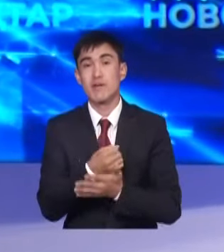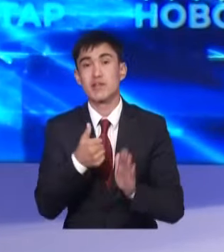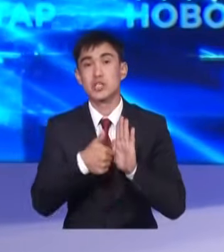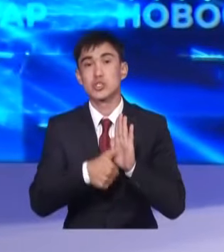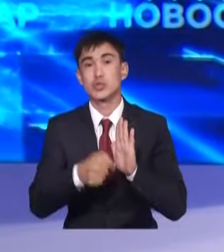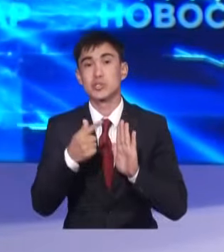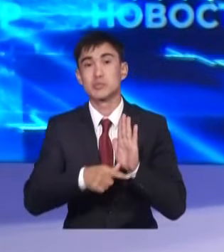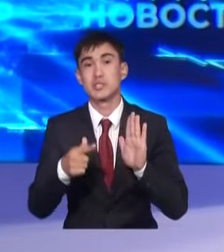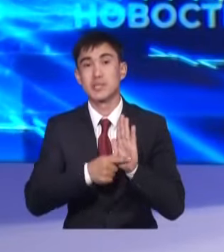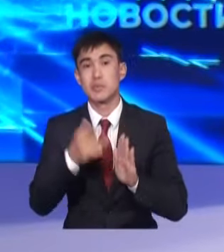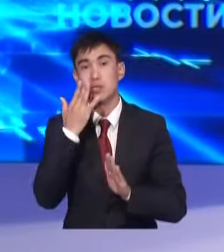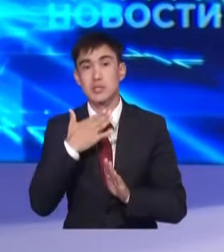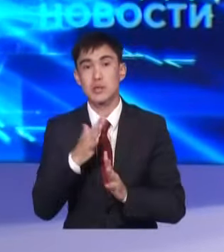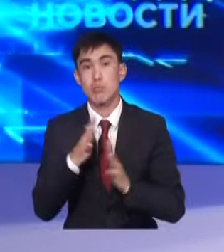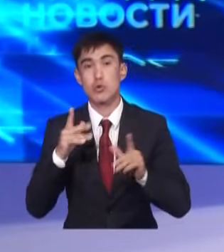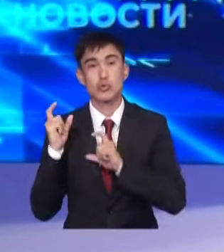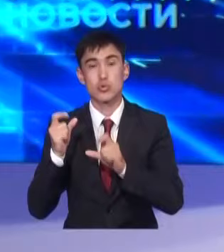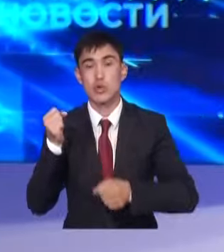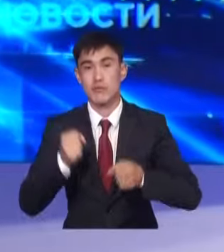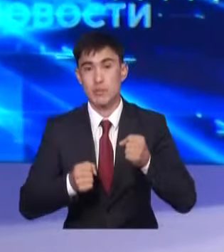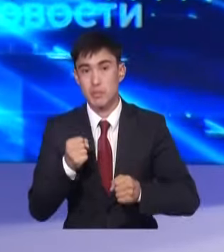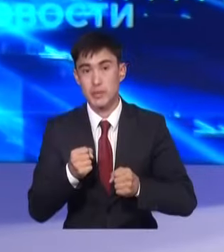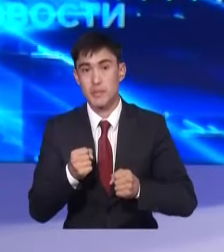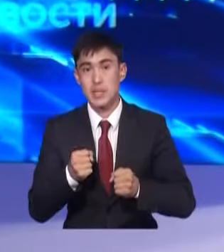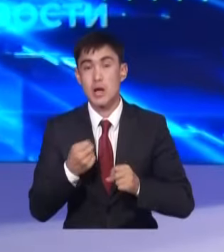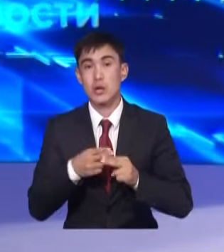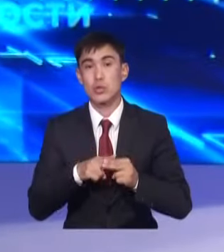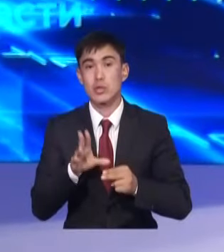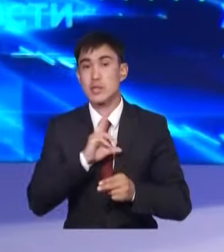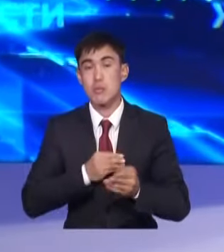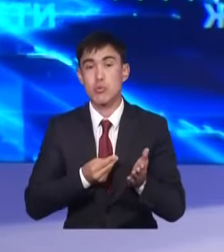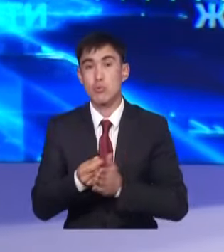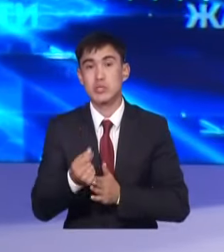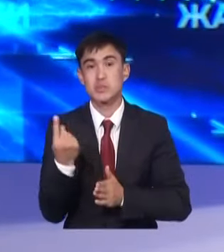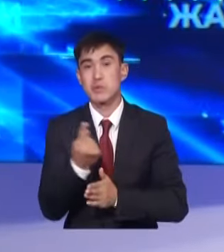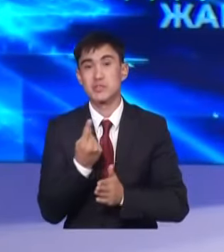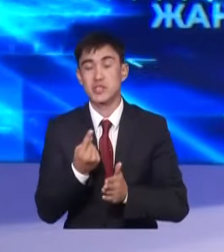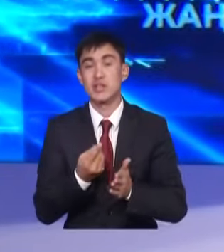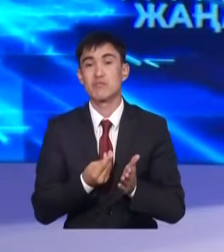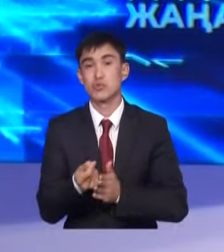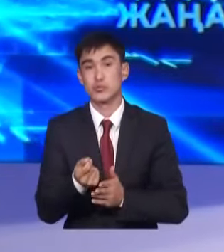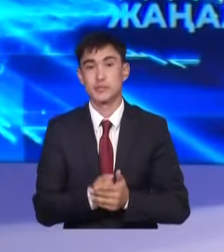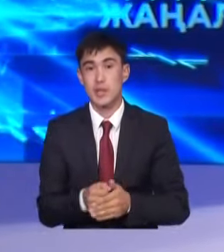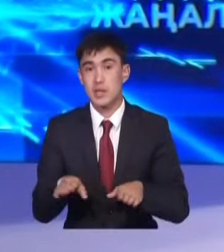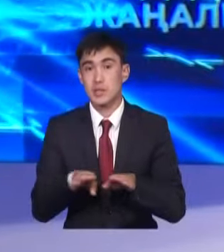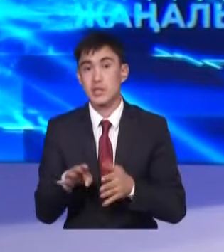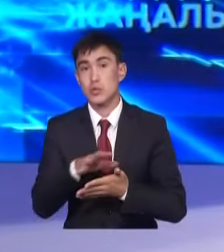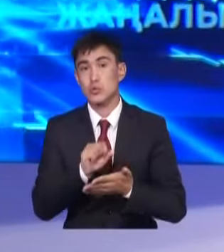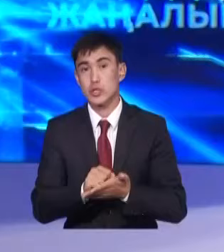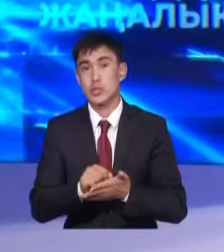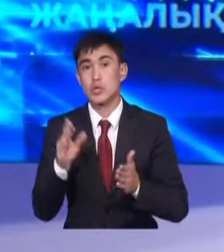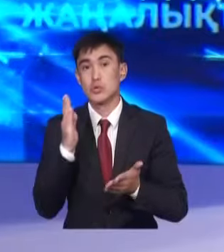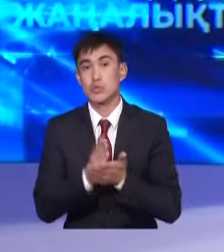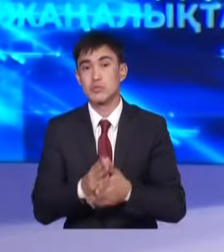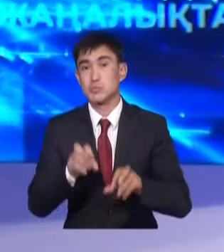выявлено 677 иностранных большегрузных авто би за которые не был уплачен первоначальный взнос такие нарушения